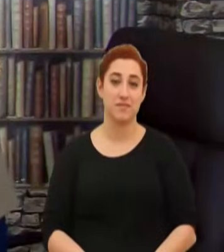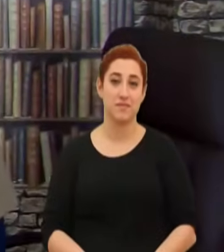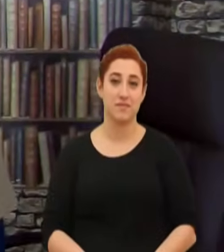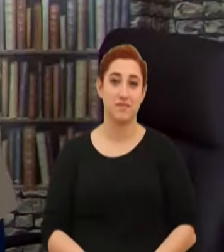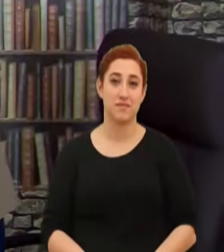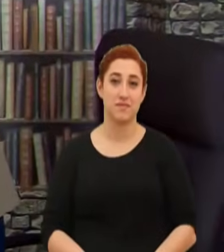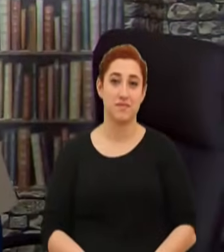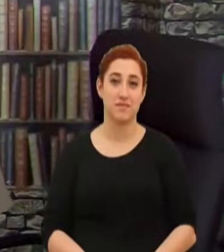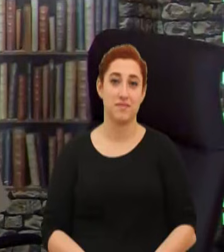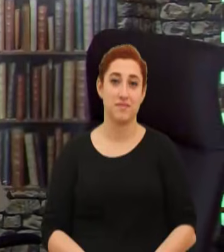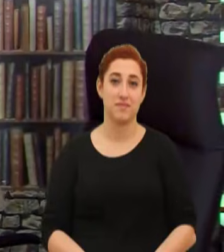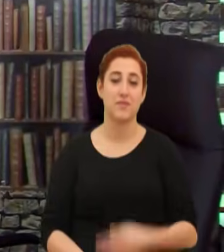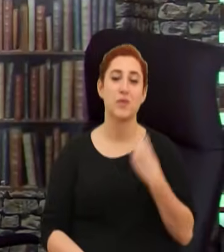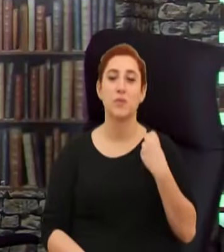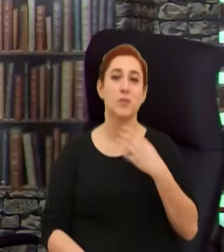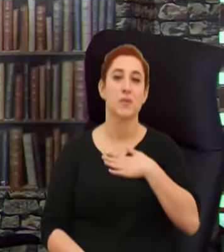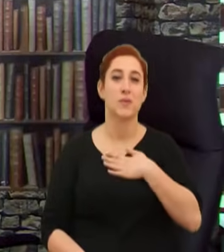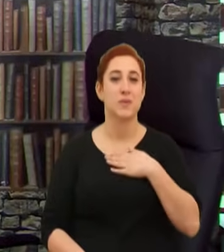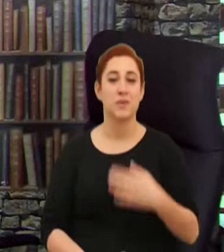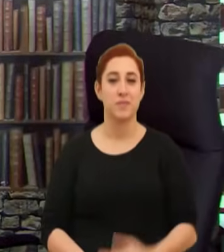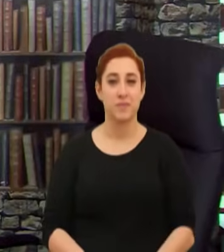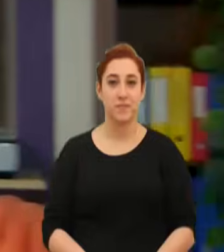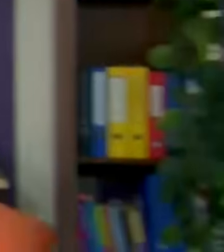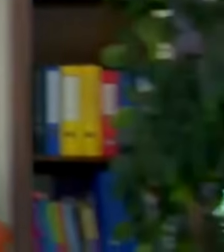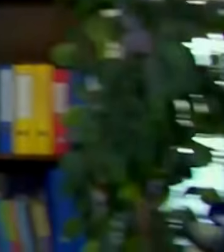Ay. Yanak yanağa sarıldılar.